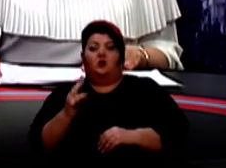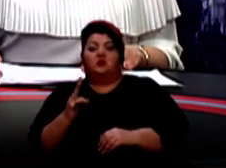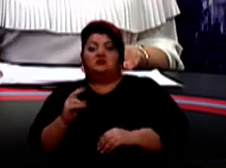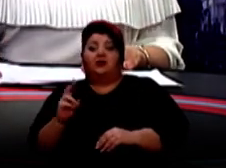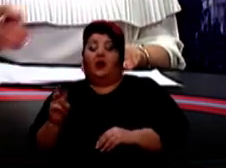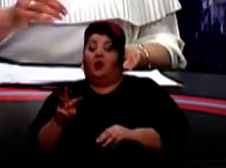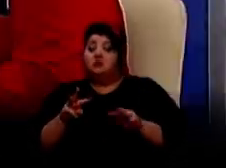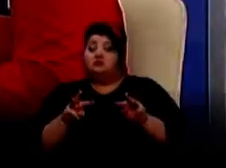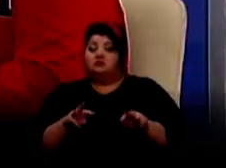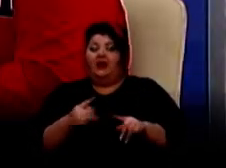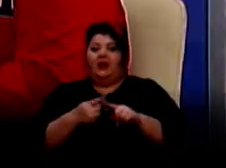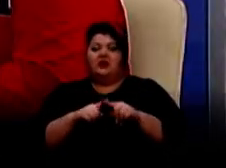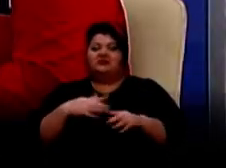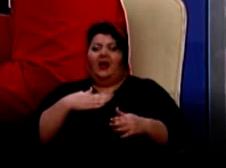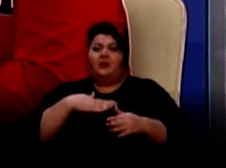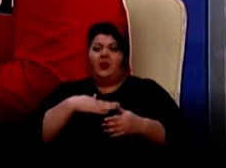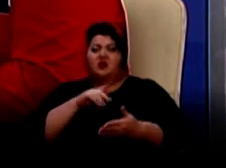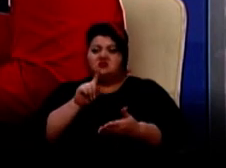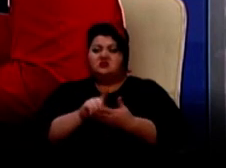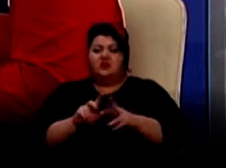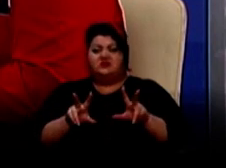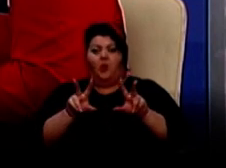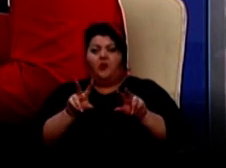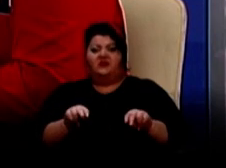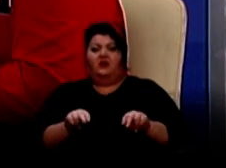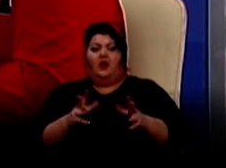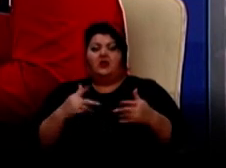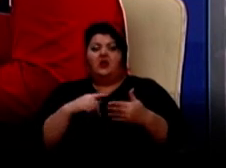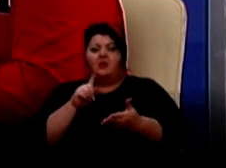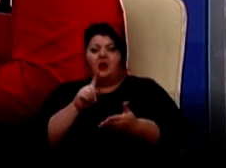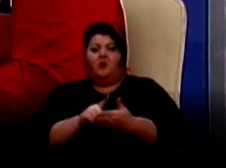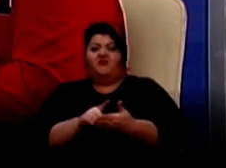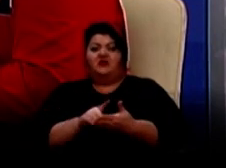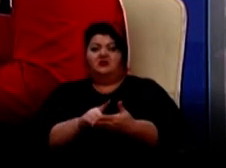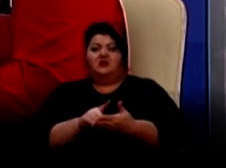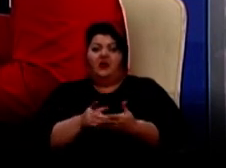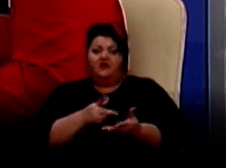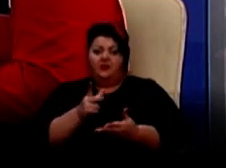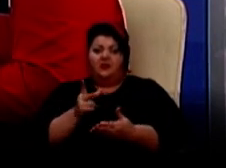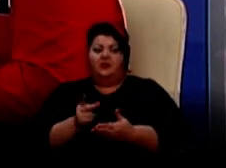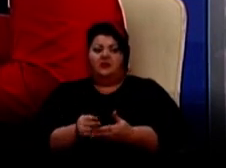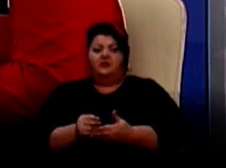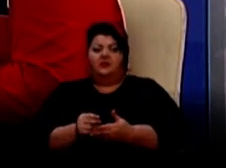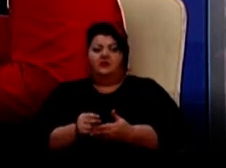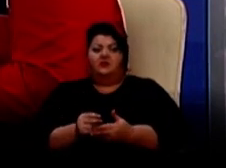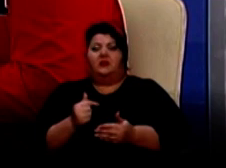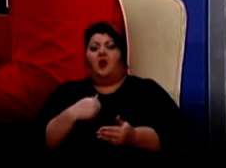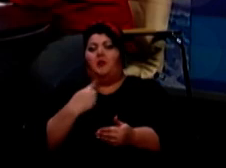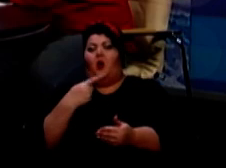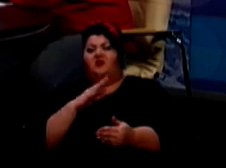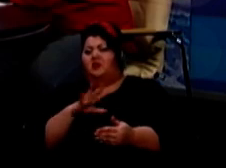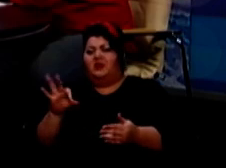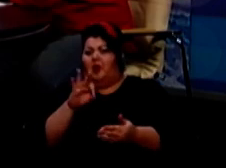місяців назад. Це наші зобов'язання, які ми повинні нести перед людьми, які будували зарізку цю країну.